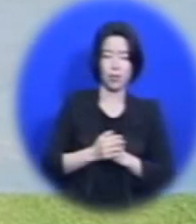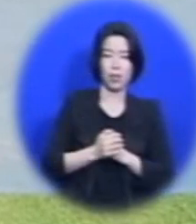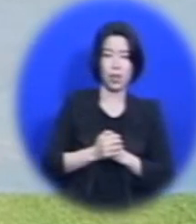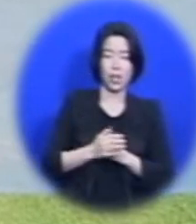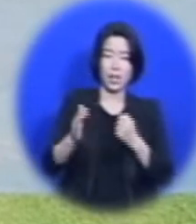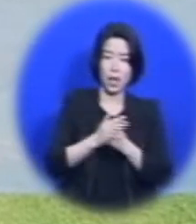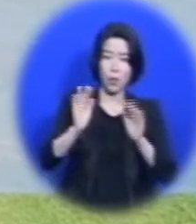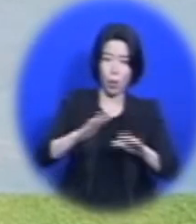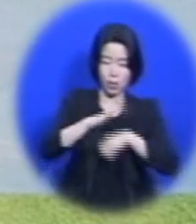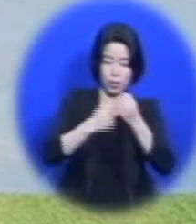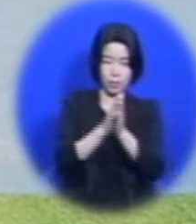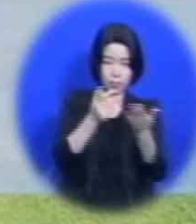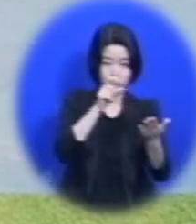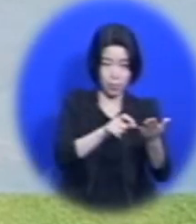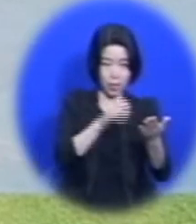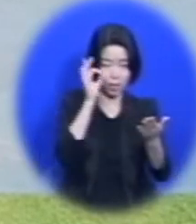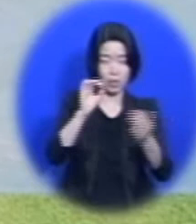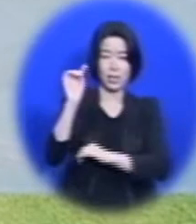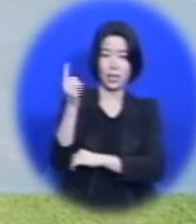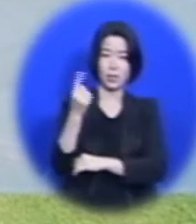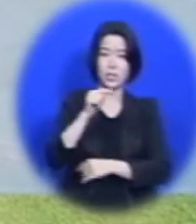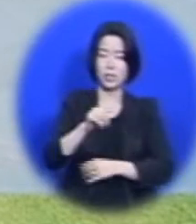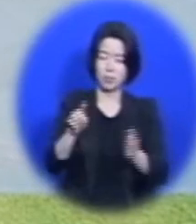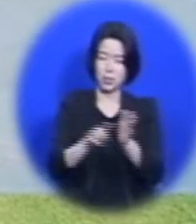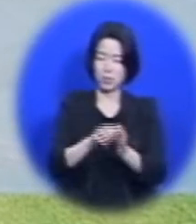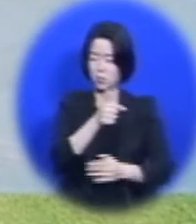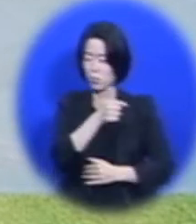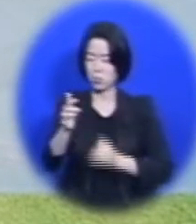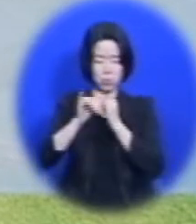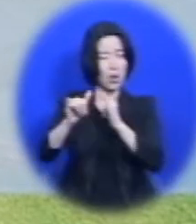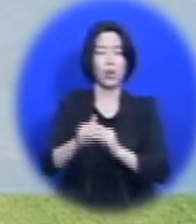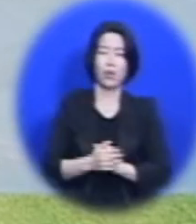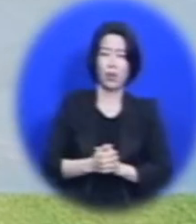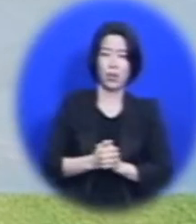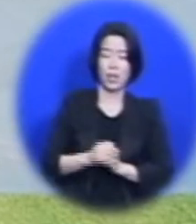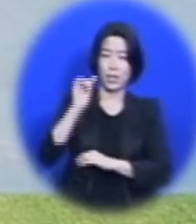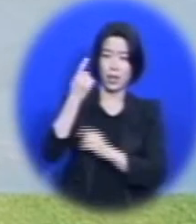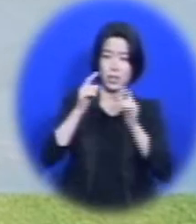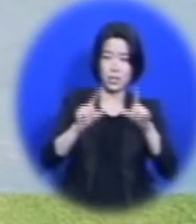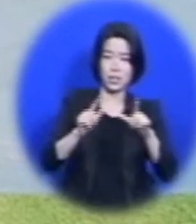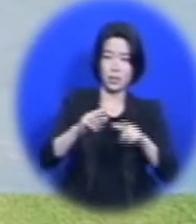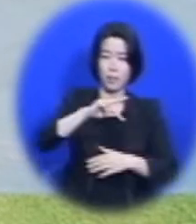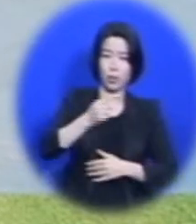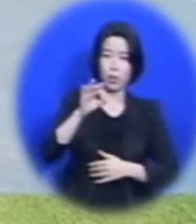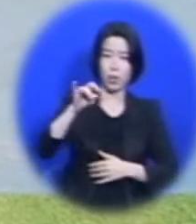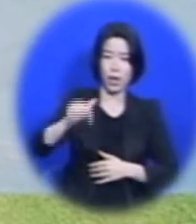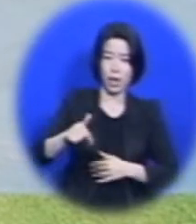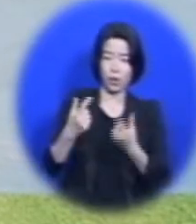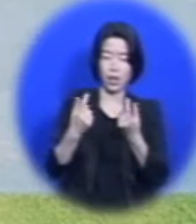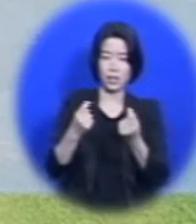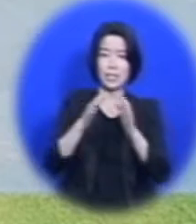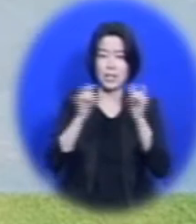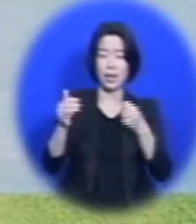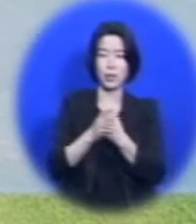그래서 오늘 본문에 나오는 다윗이 그 믿음이 대단한 겁니다. 다윗은 지금 도액과 같은 사람으로 인해서 말할